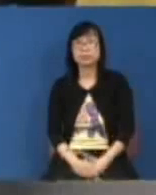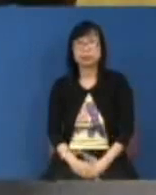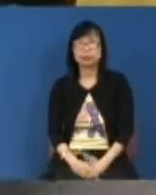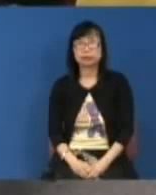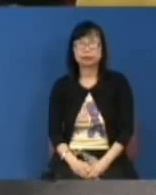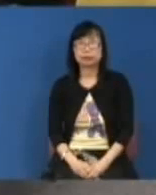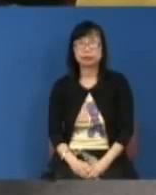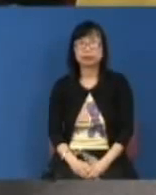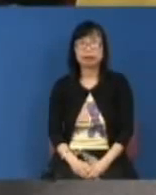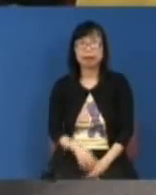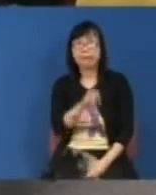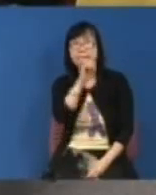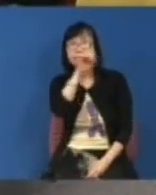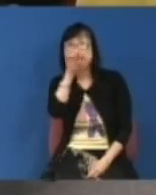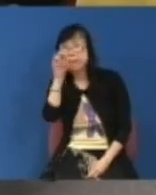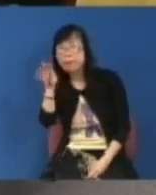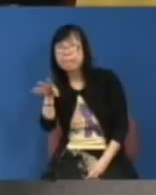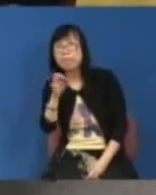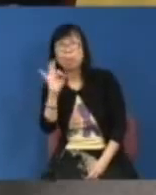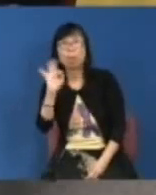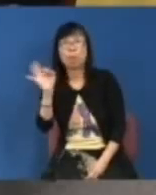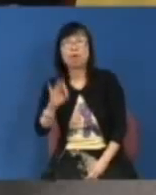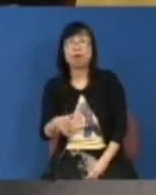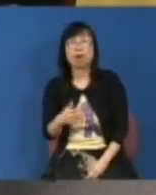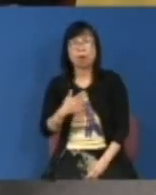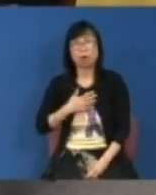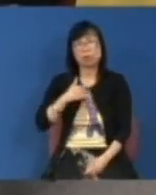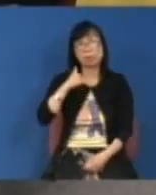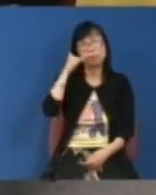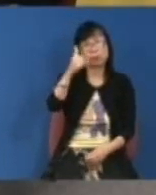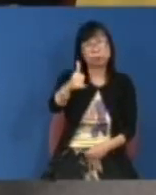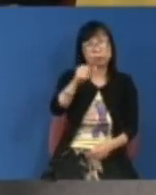現場諮詢又唔使啦。我哋去到話假諮詢。